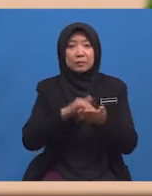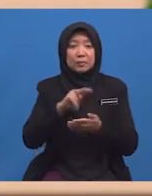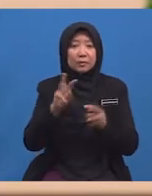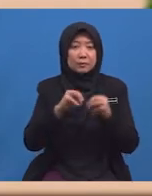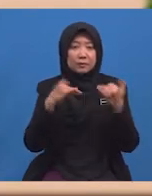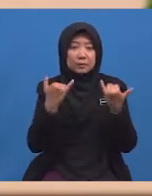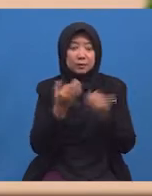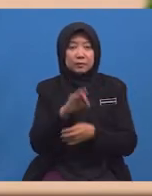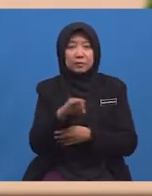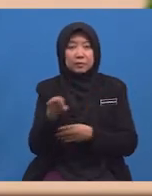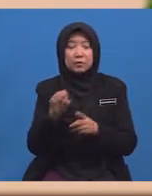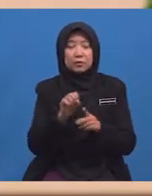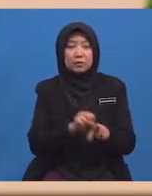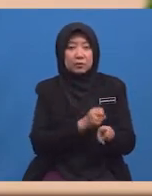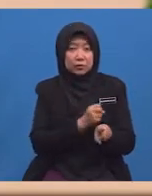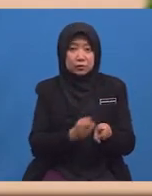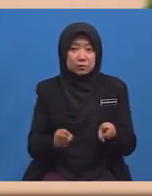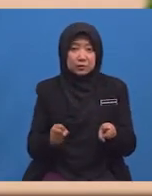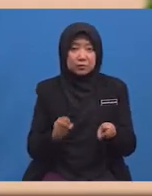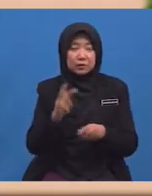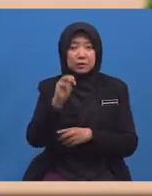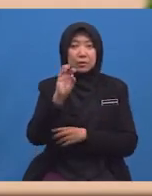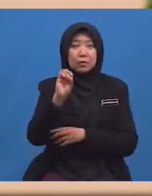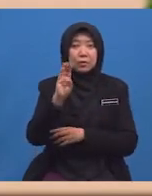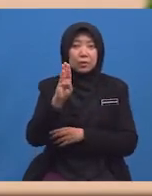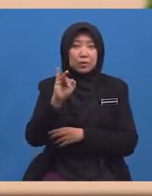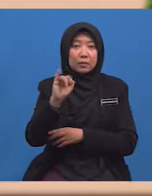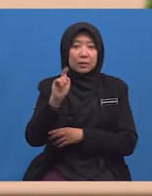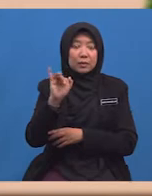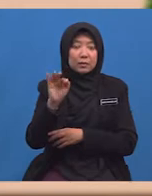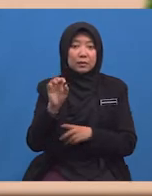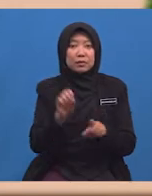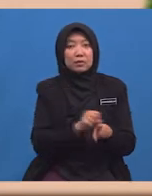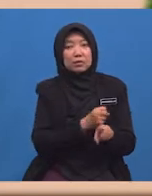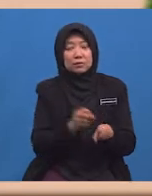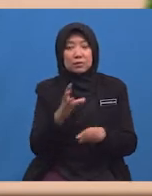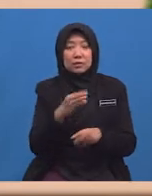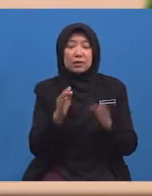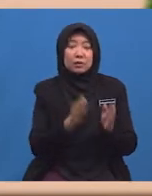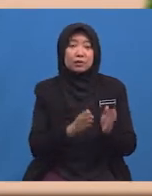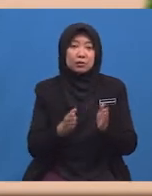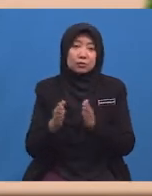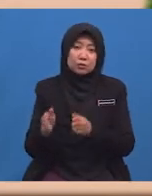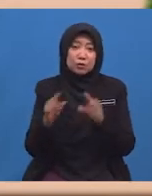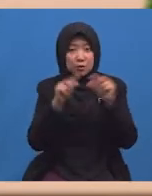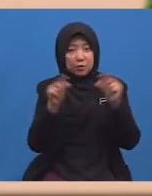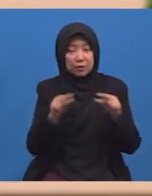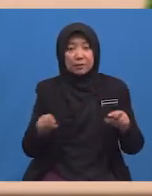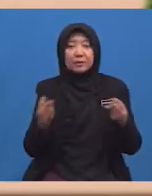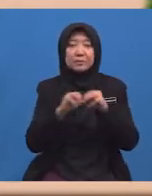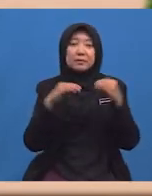faktor sosial iaitu mobiliti sosial dan yang kedua, susun lapis masyarakat.